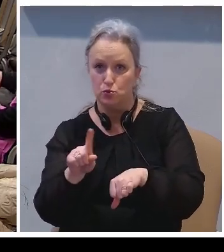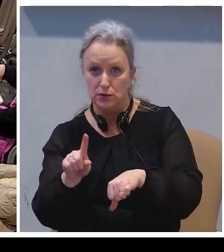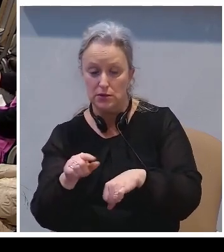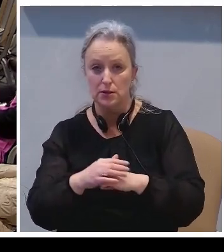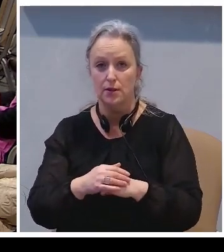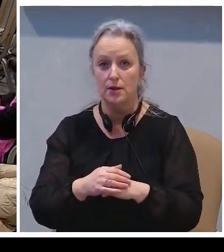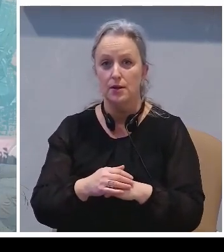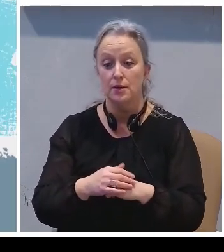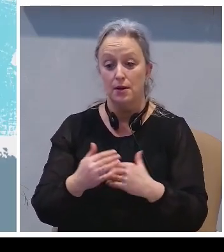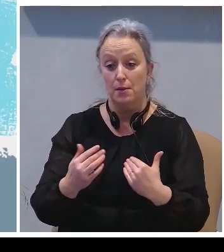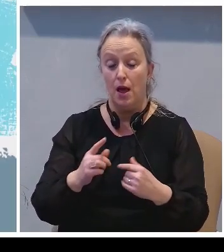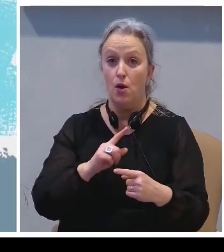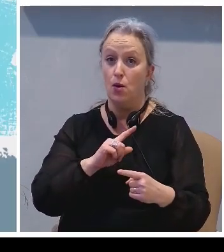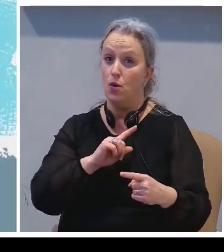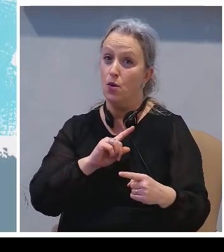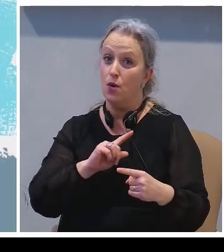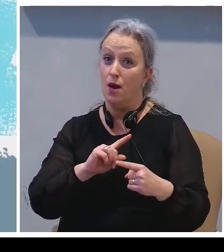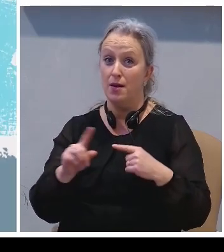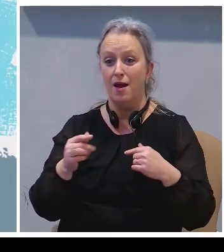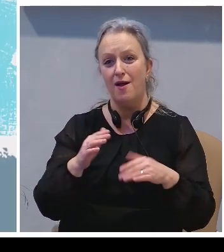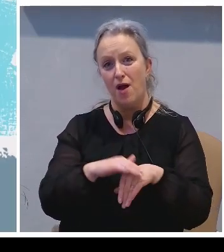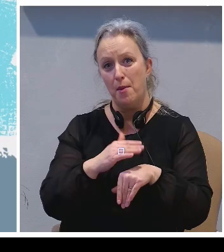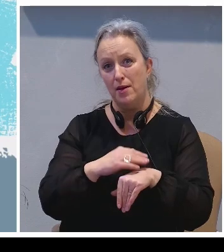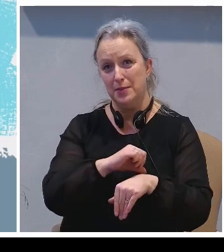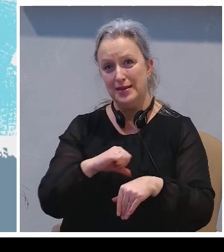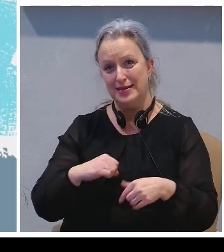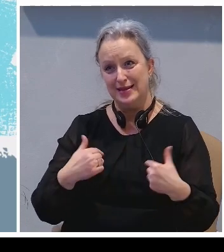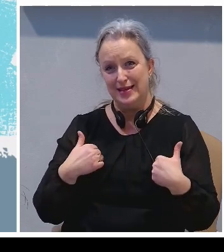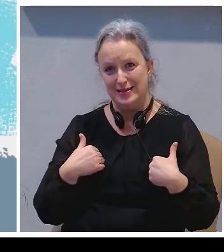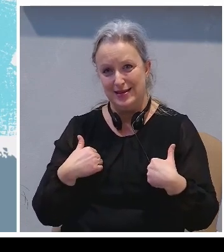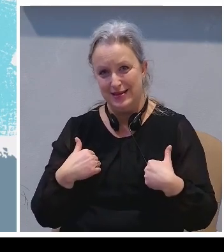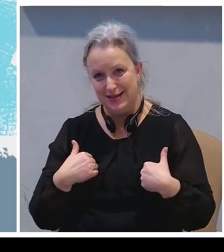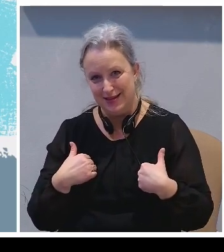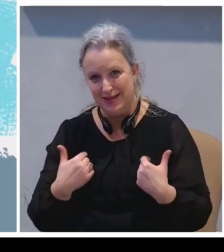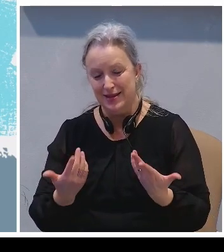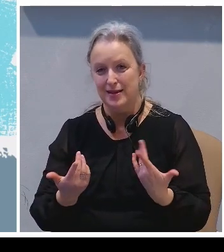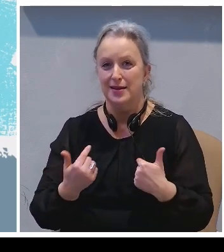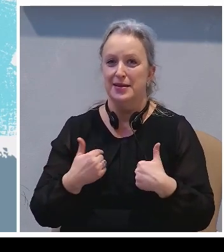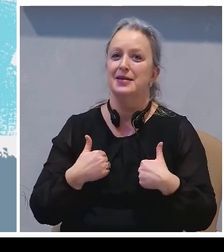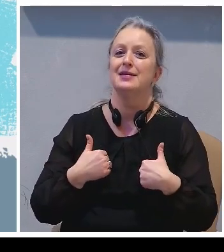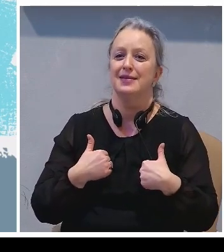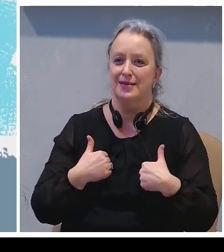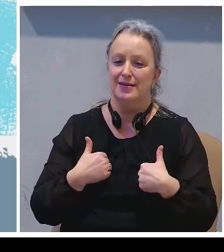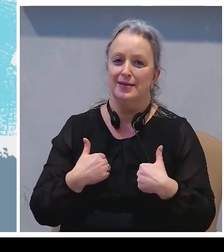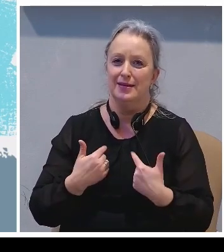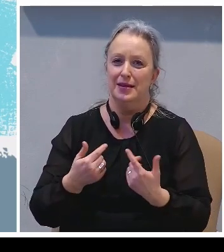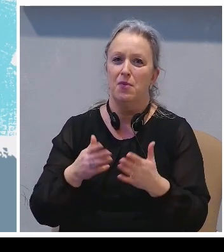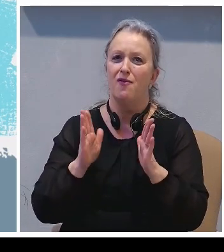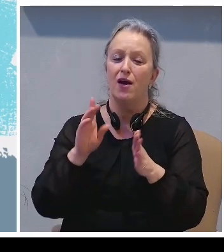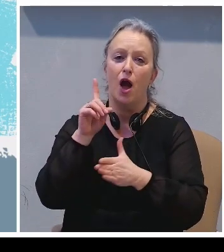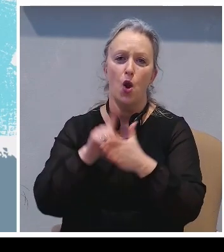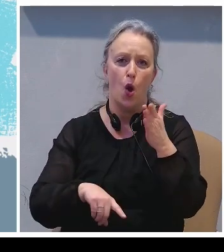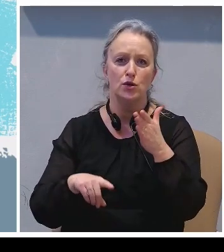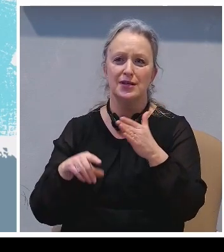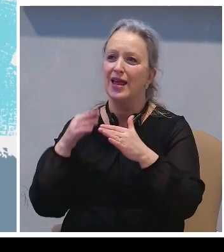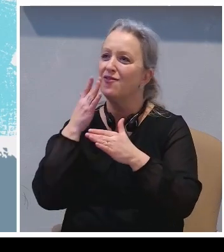the possibilities kõigepealt for treatment of vabandan, et ma siin ise olen. Väga inherited lootsin, et ma saan muscular välissektorit, disease. I'm awfully sorry